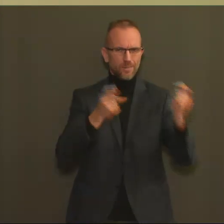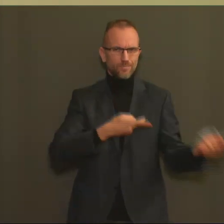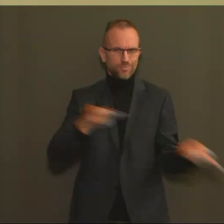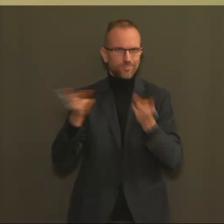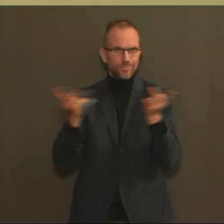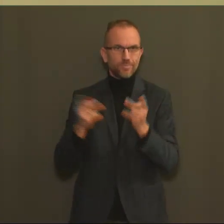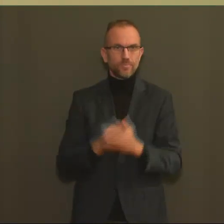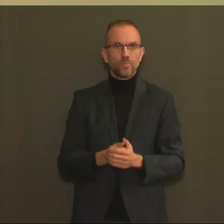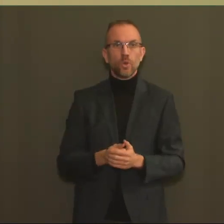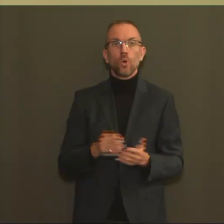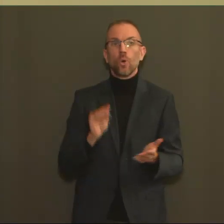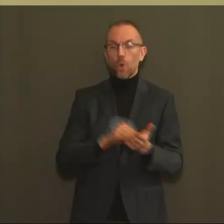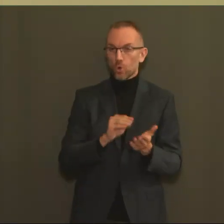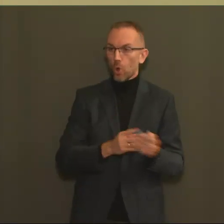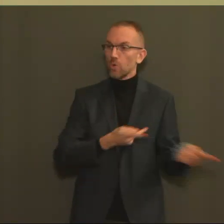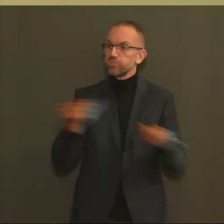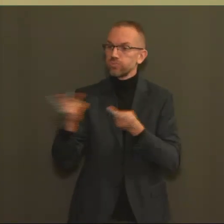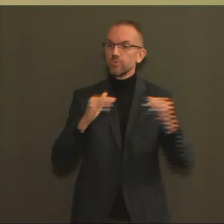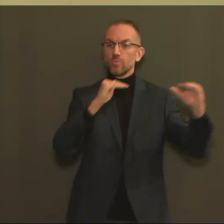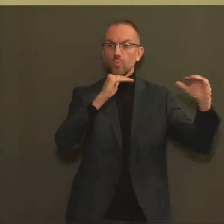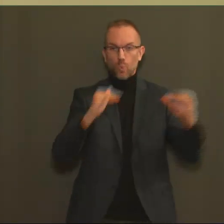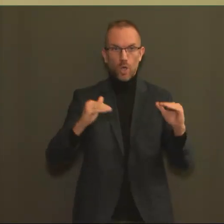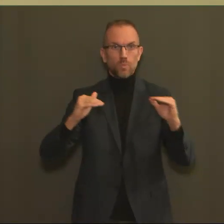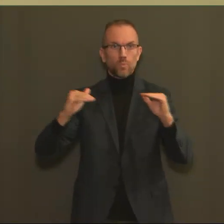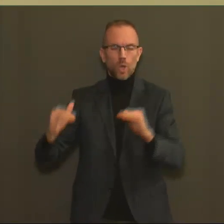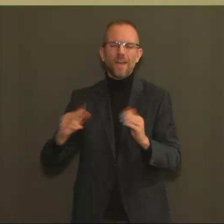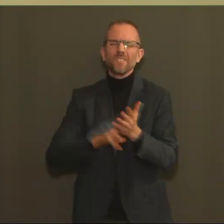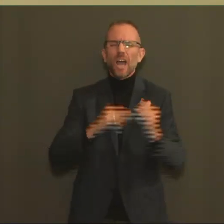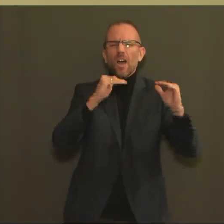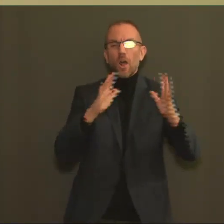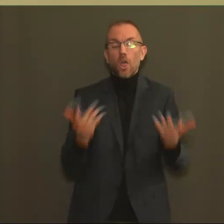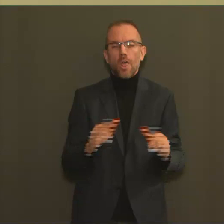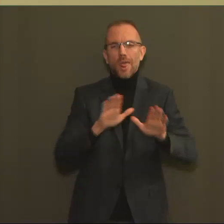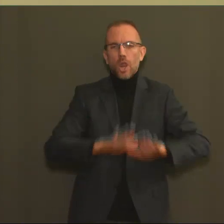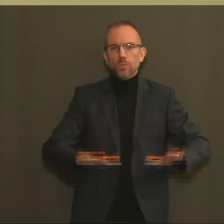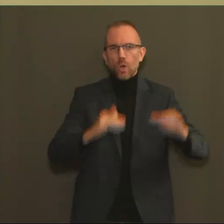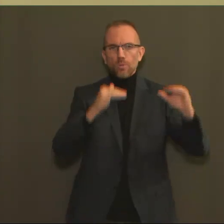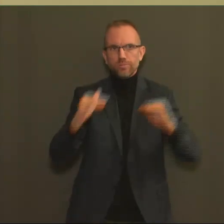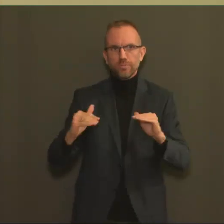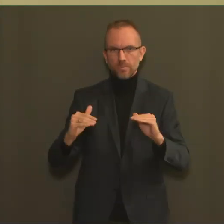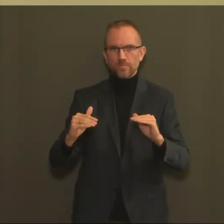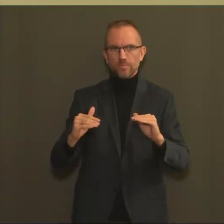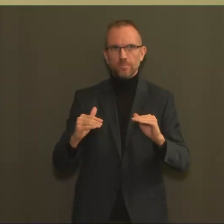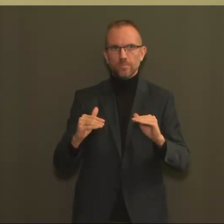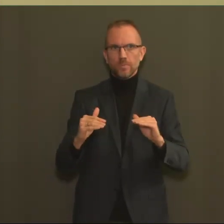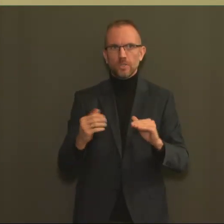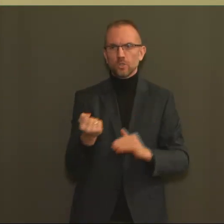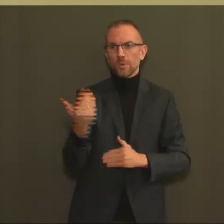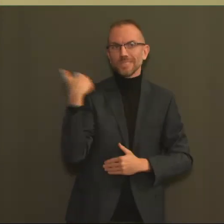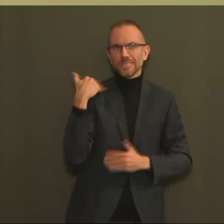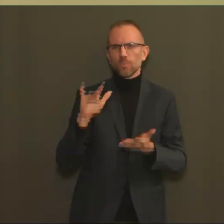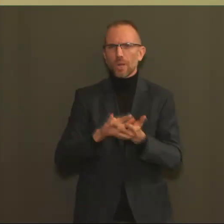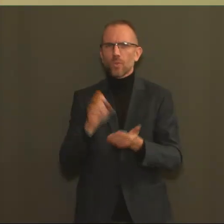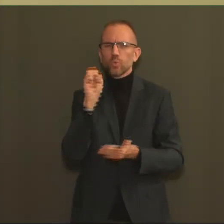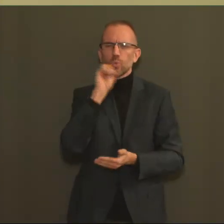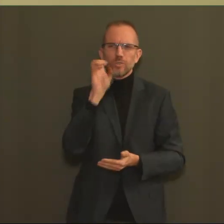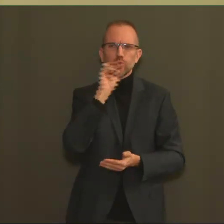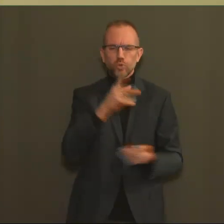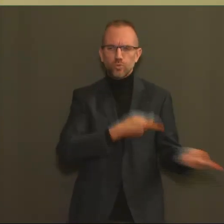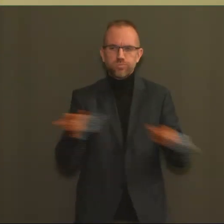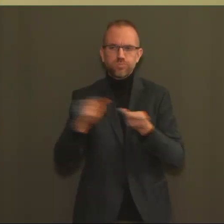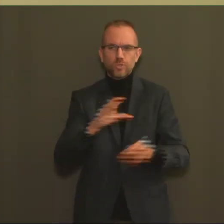wmo om na al man je nu met mijn jetair zal zij is als piet eliza chantage hoor zoek je nog toch zo'n